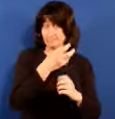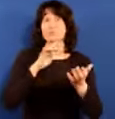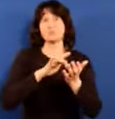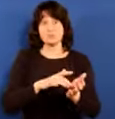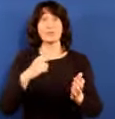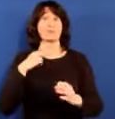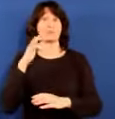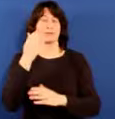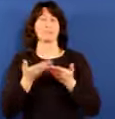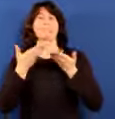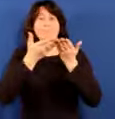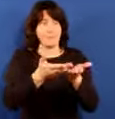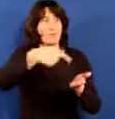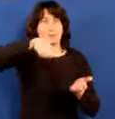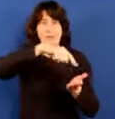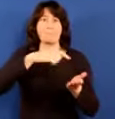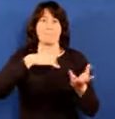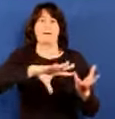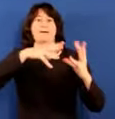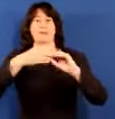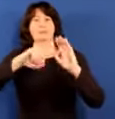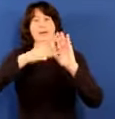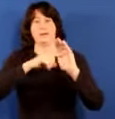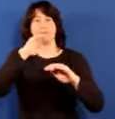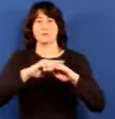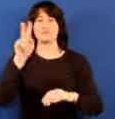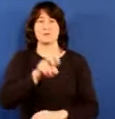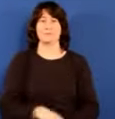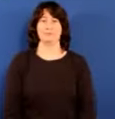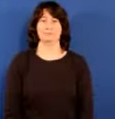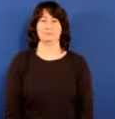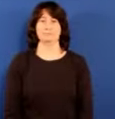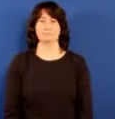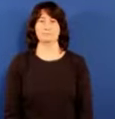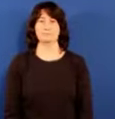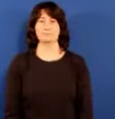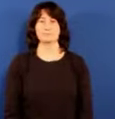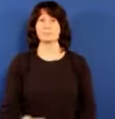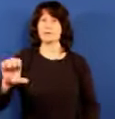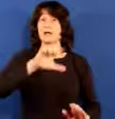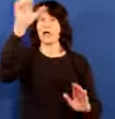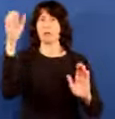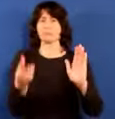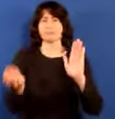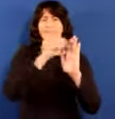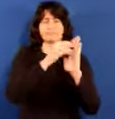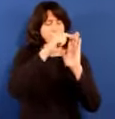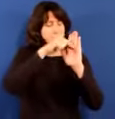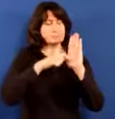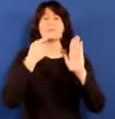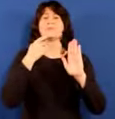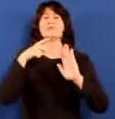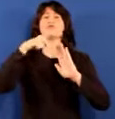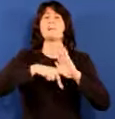erlatiboa duen arren, jarduera ekonomiko nabarmena sortzen du. Izan ere, nekazaritzako eta abeltzaintzako produktuen artean, Euskal